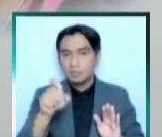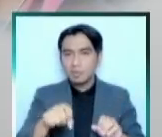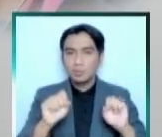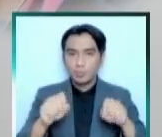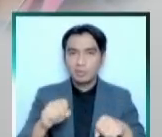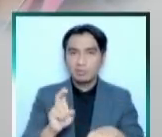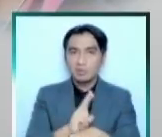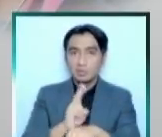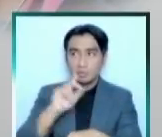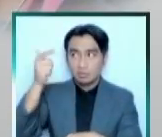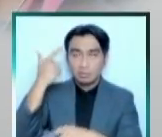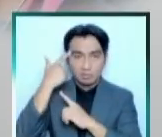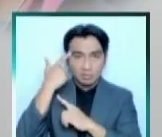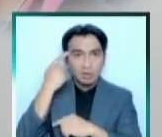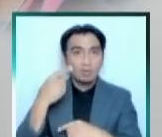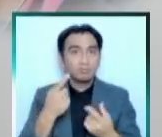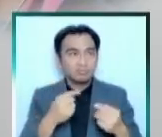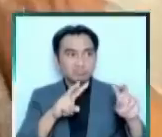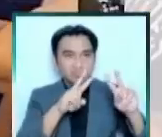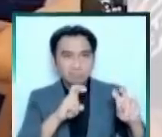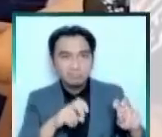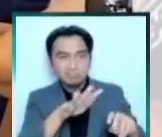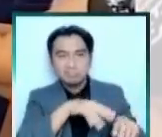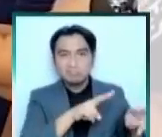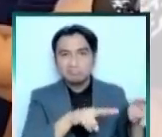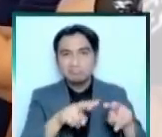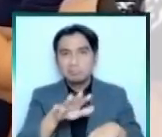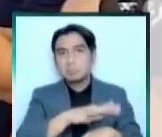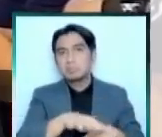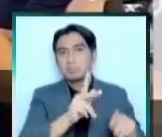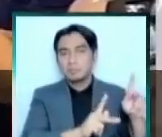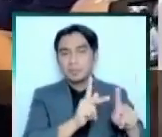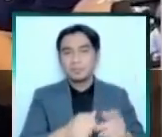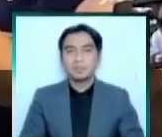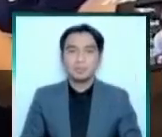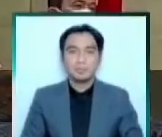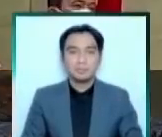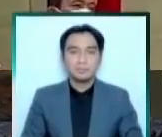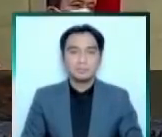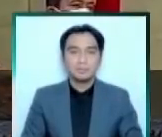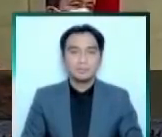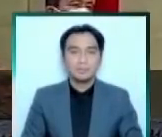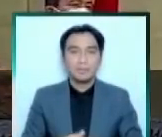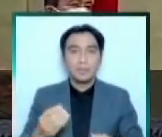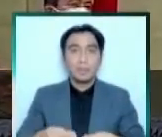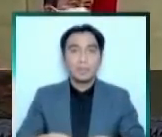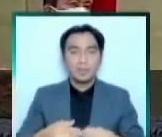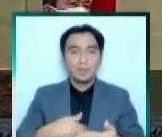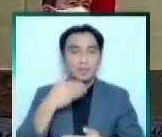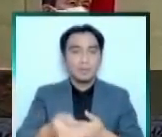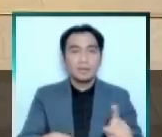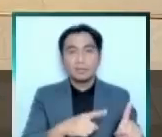ng gobyerno sa pagmamatyag sa mamamayan. Mga binagyo sa Bohol naman ang hinatira ng tulong ni Manila Mayor